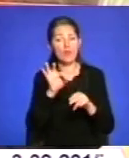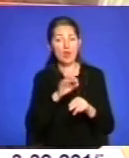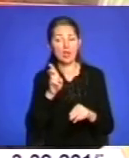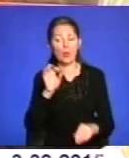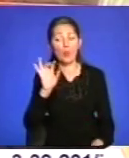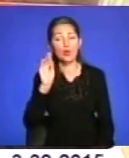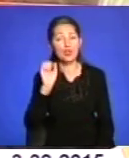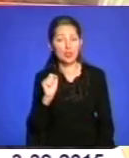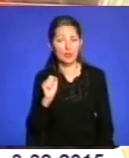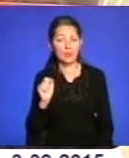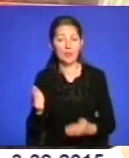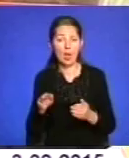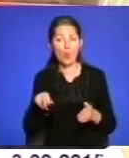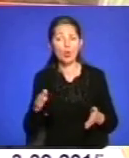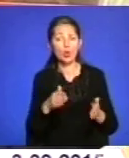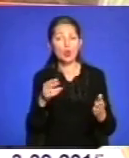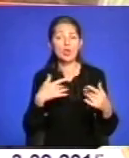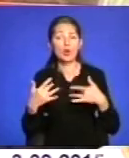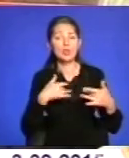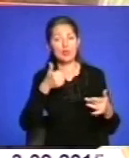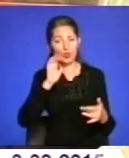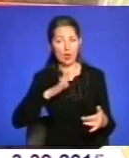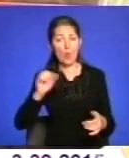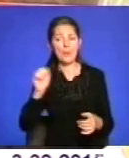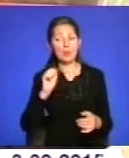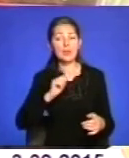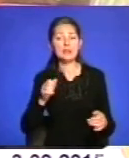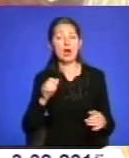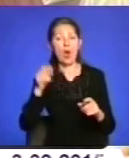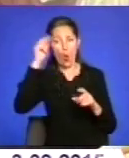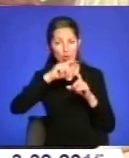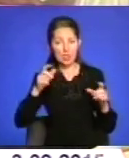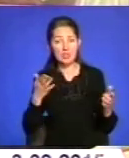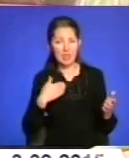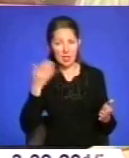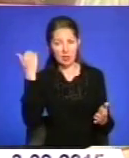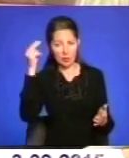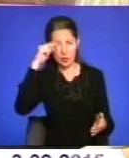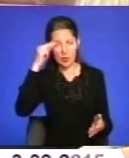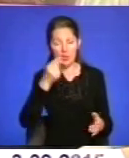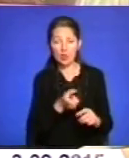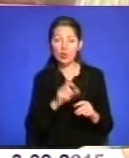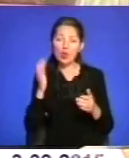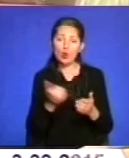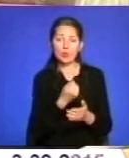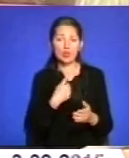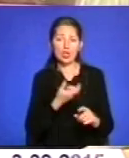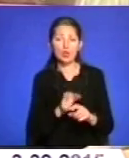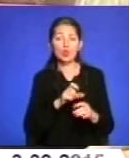дорозі концерт був вчора в Тереболянському училищі, де я вчився, досить успішний, за який я дуже переживав, ну, слава